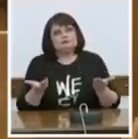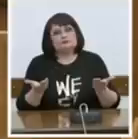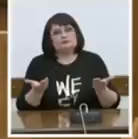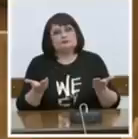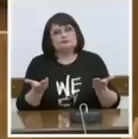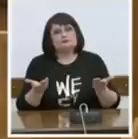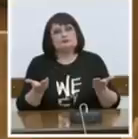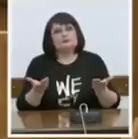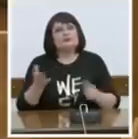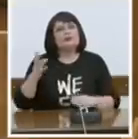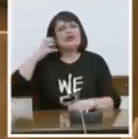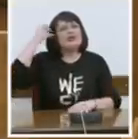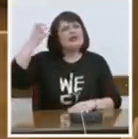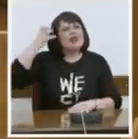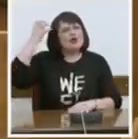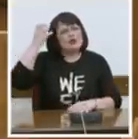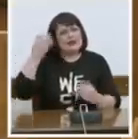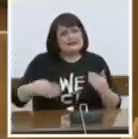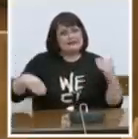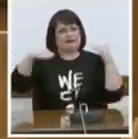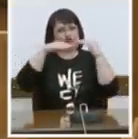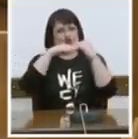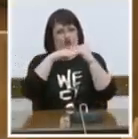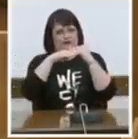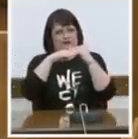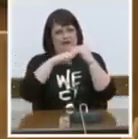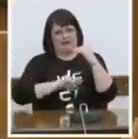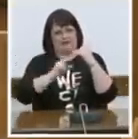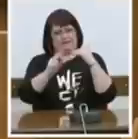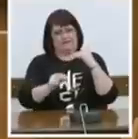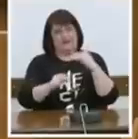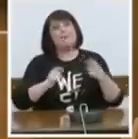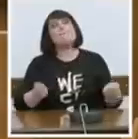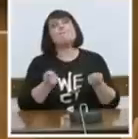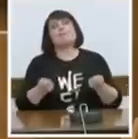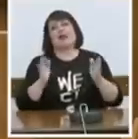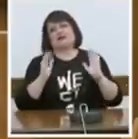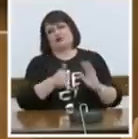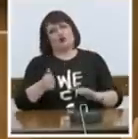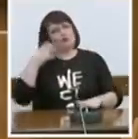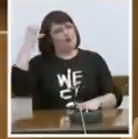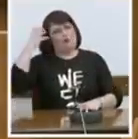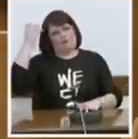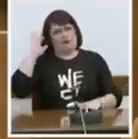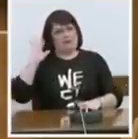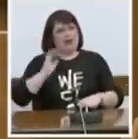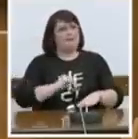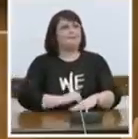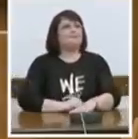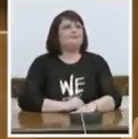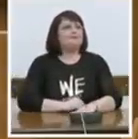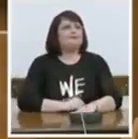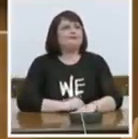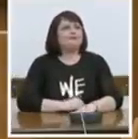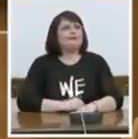θεωρίες περί ισότητας να γίνουν πράξη. Έχετε μία